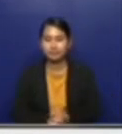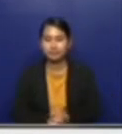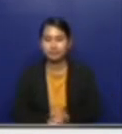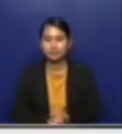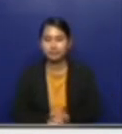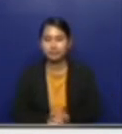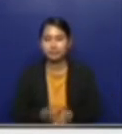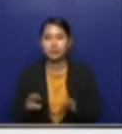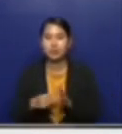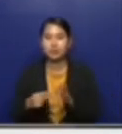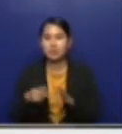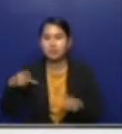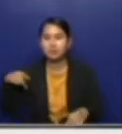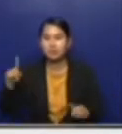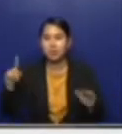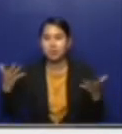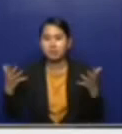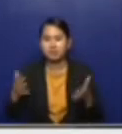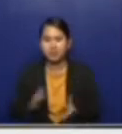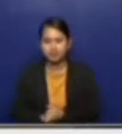มันก็เลยไม่มีประโยชน์ไงท่านประธาน